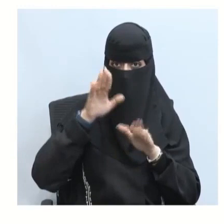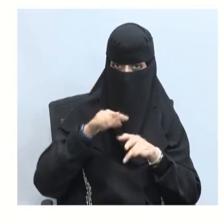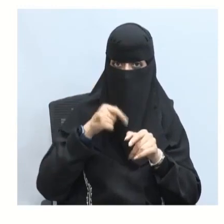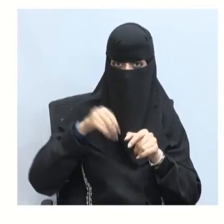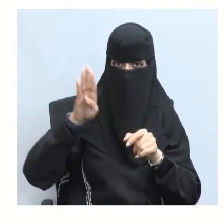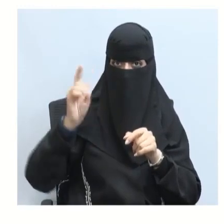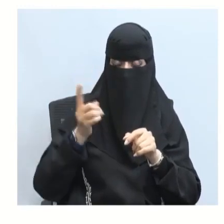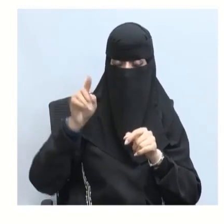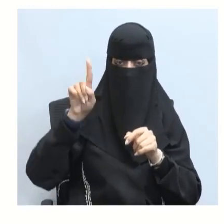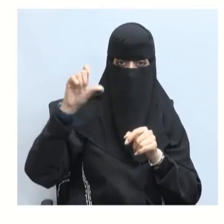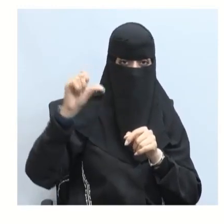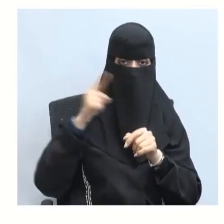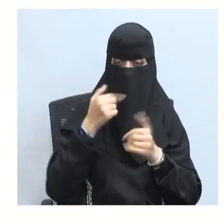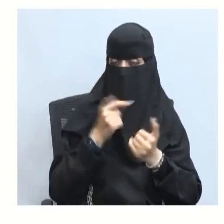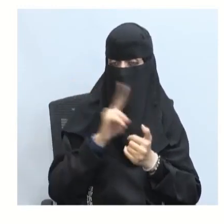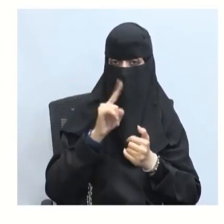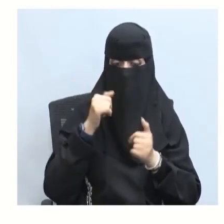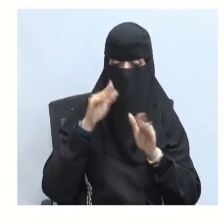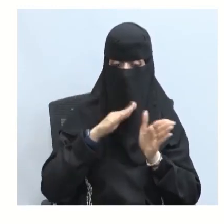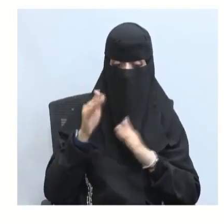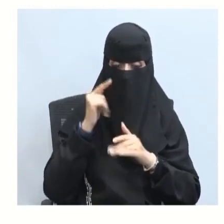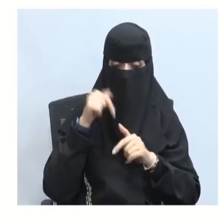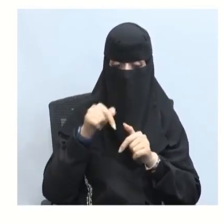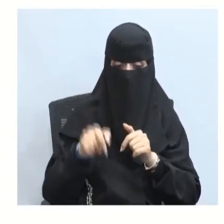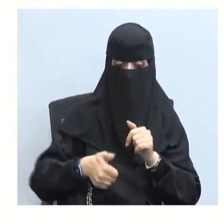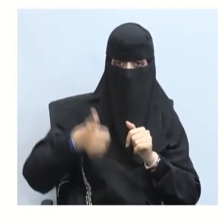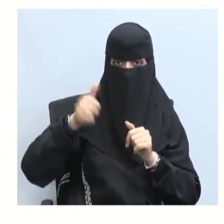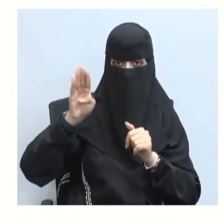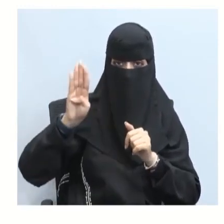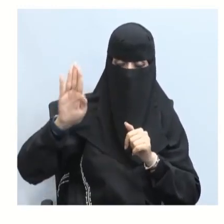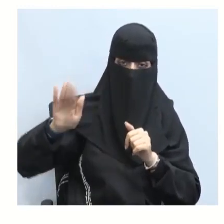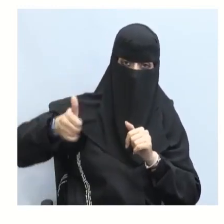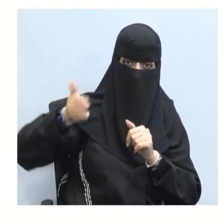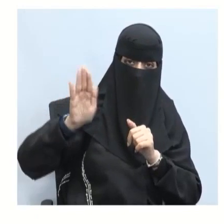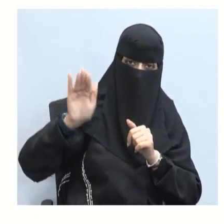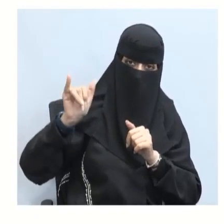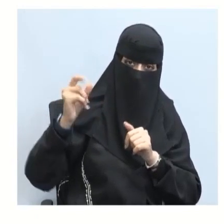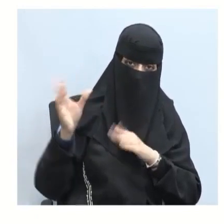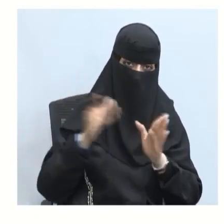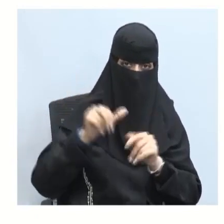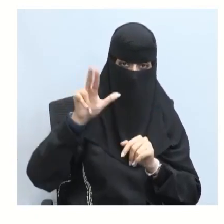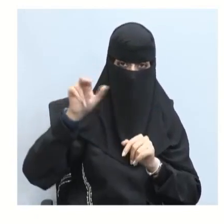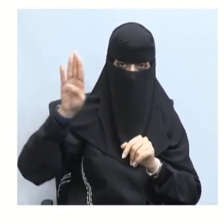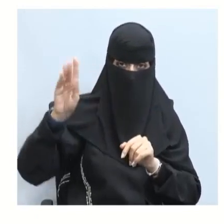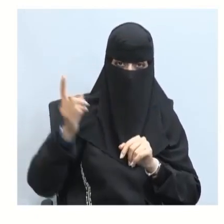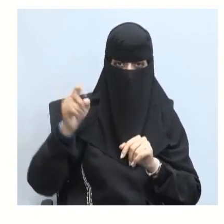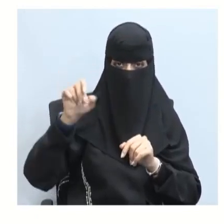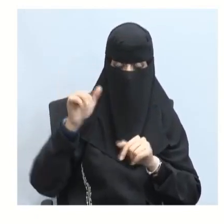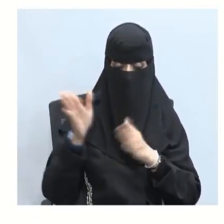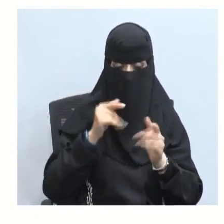على الكربون لا اذا المركبات التي تحتوي على اكاسيد الكربون والكرب والكربونات